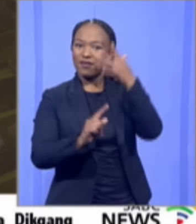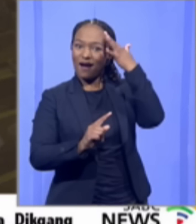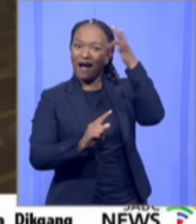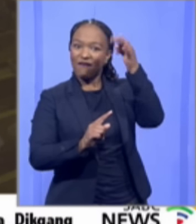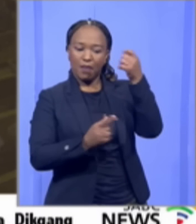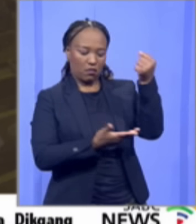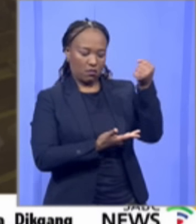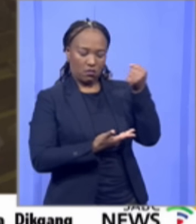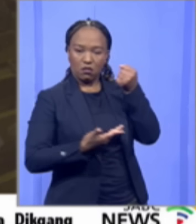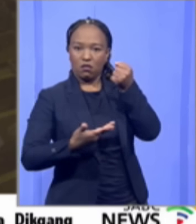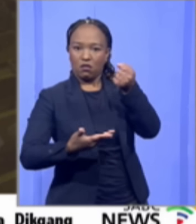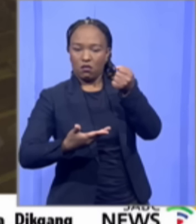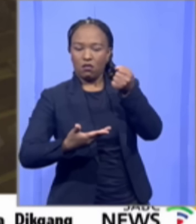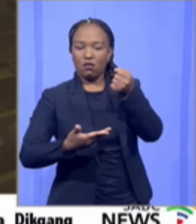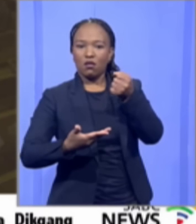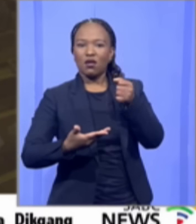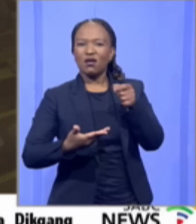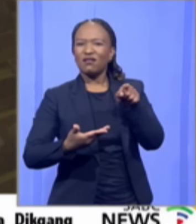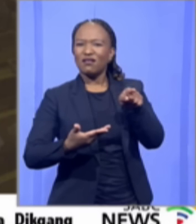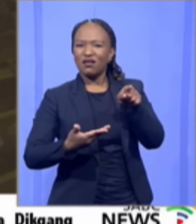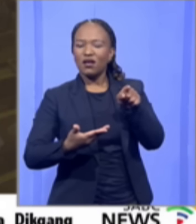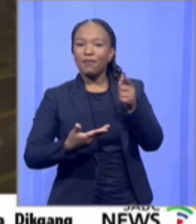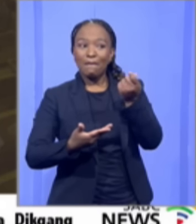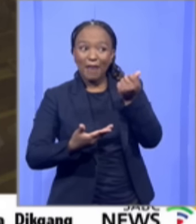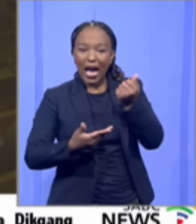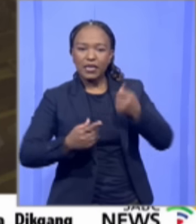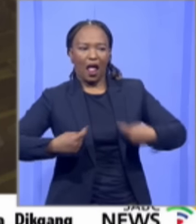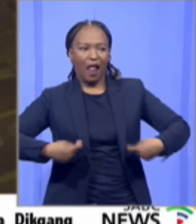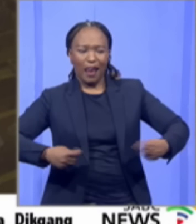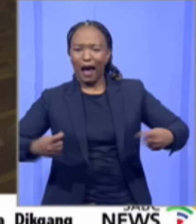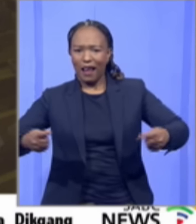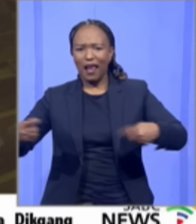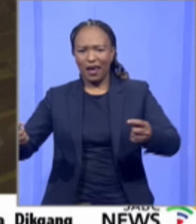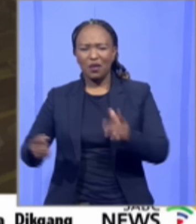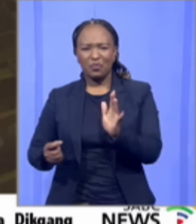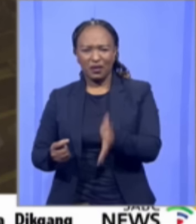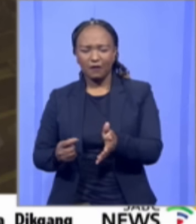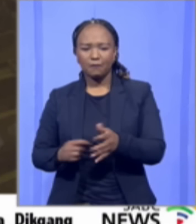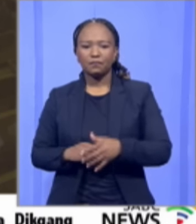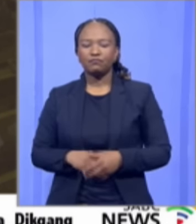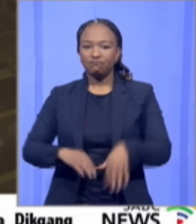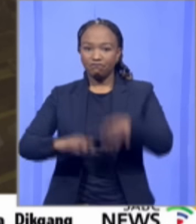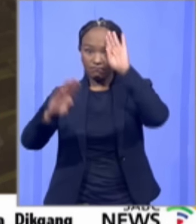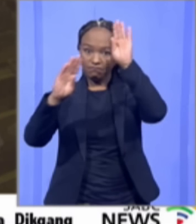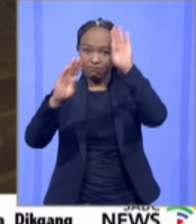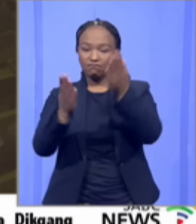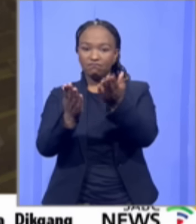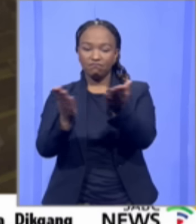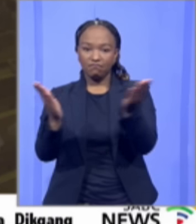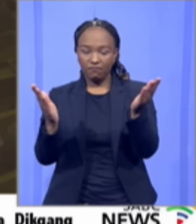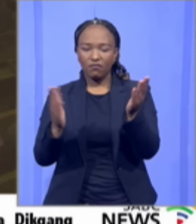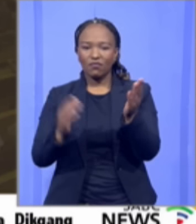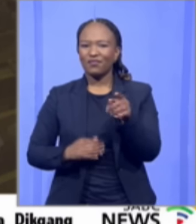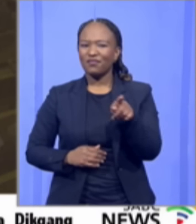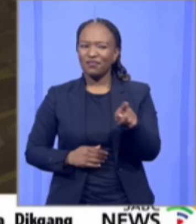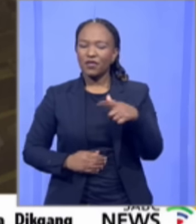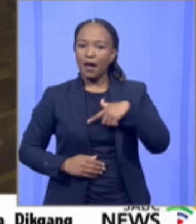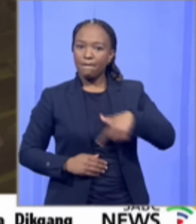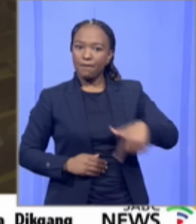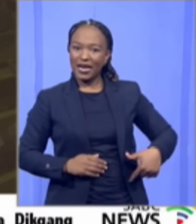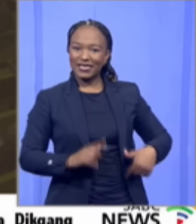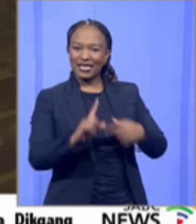seo re se bitšago tšhomišompe ya mašeleng. Thobela ka mokgasong ka nnete se entswe ke mopresidente ka